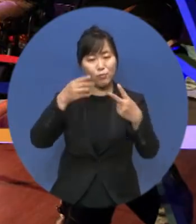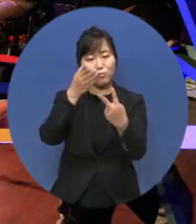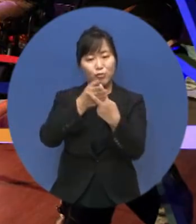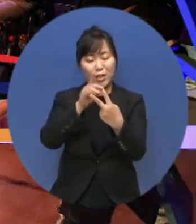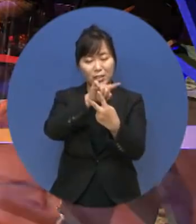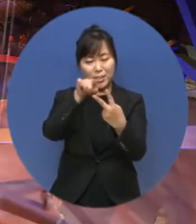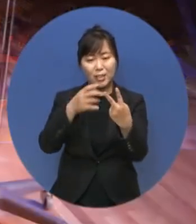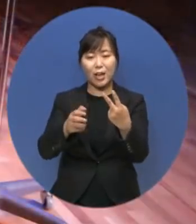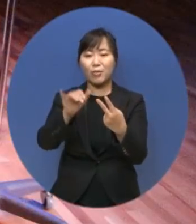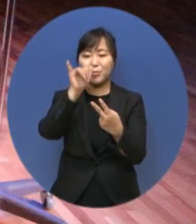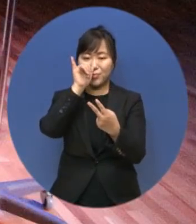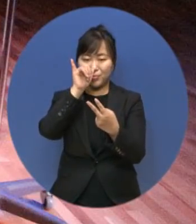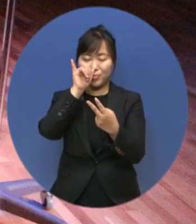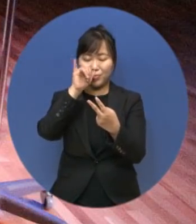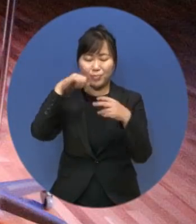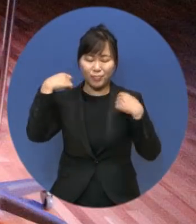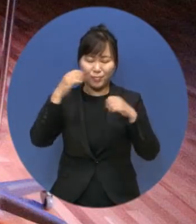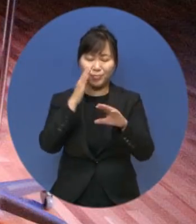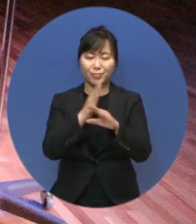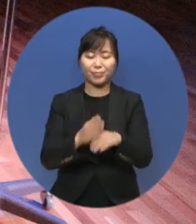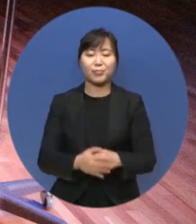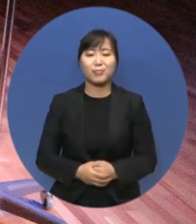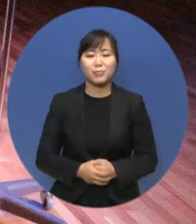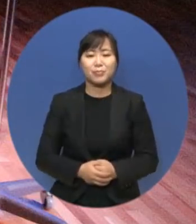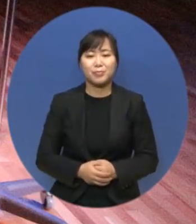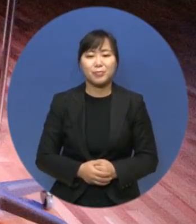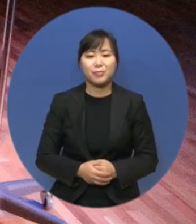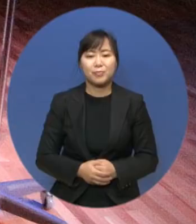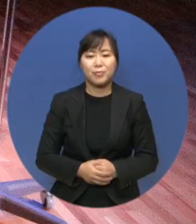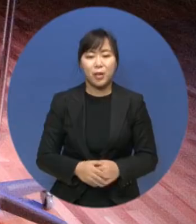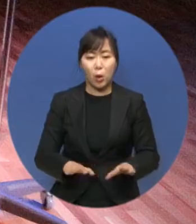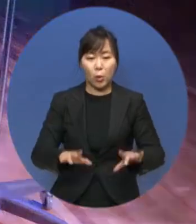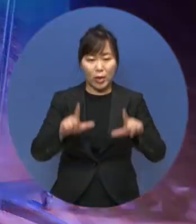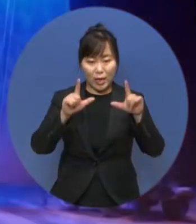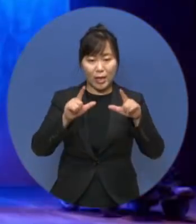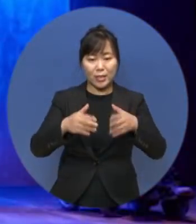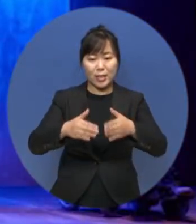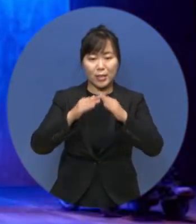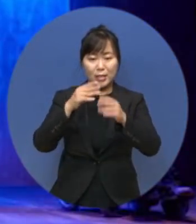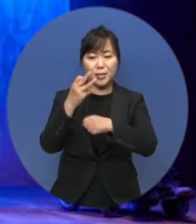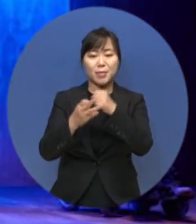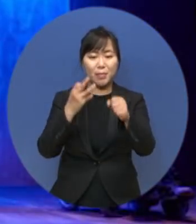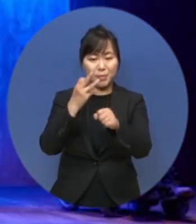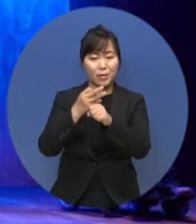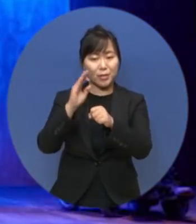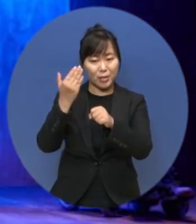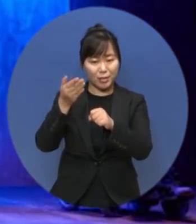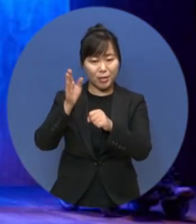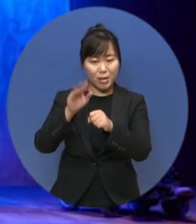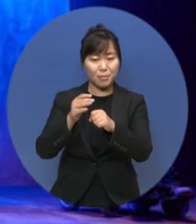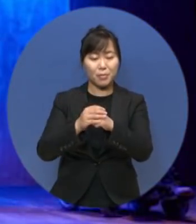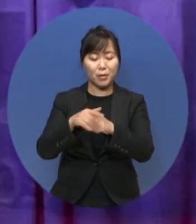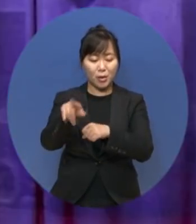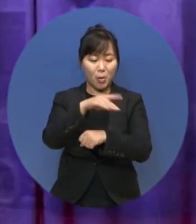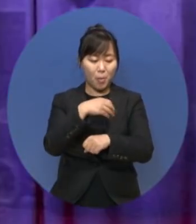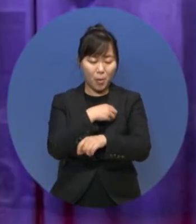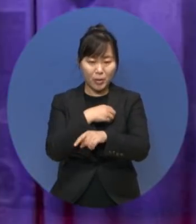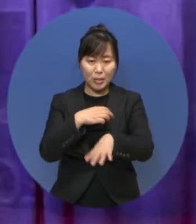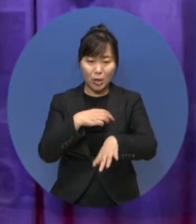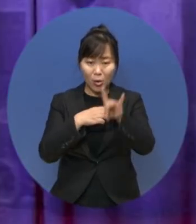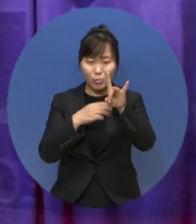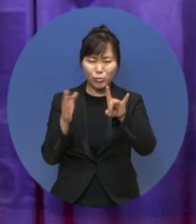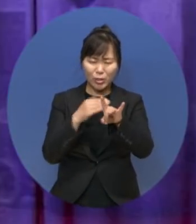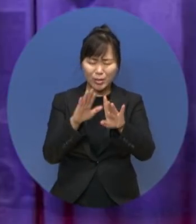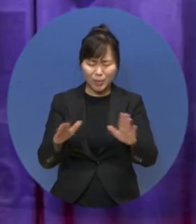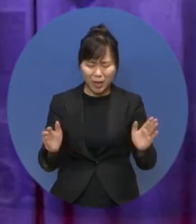축을 가지고 공연을 하고 있고요. 올해가 창단 13년 차인데 거의 창단 멤버들이